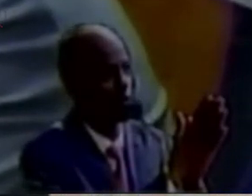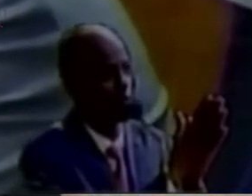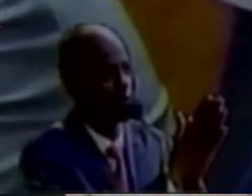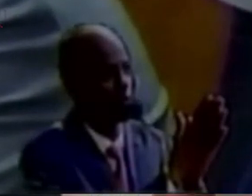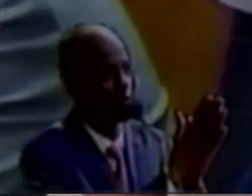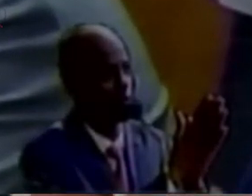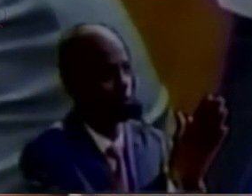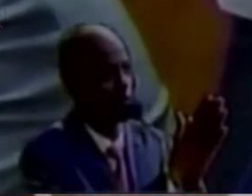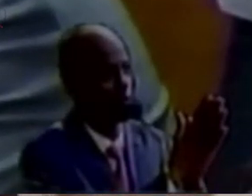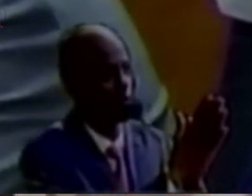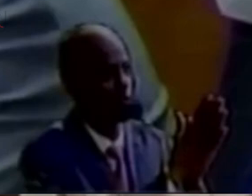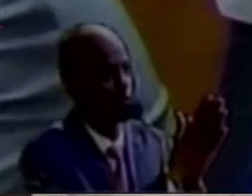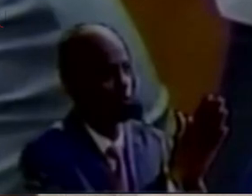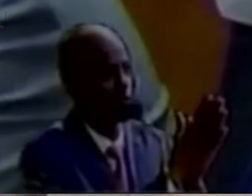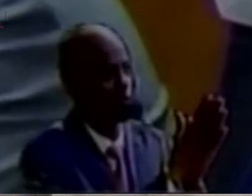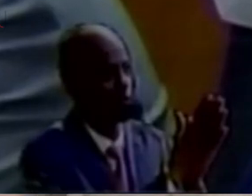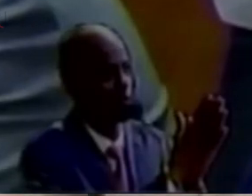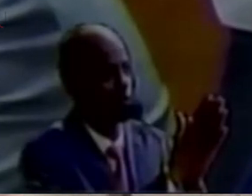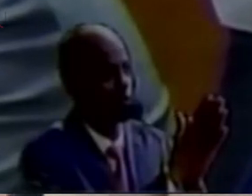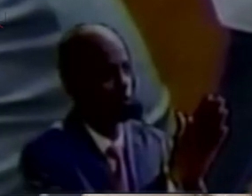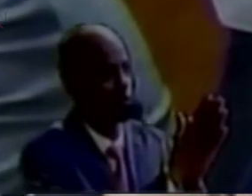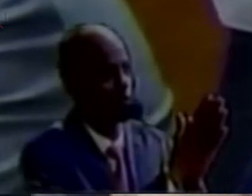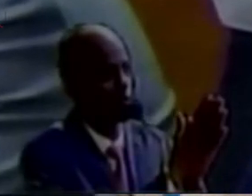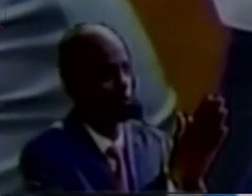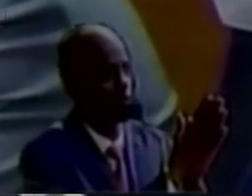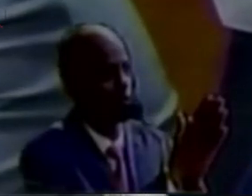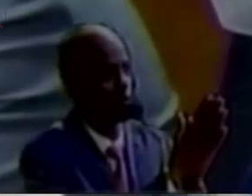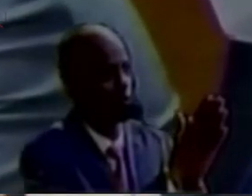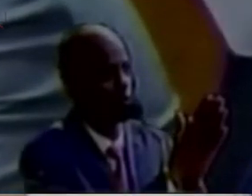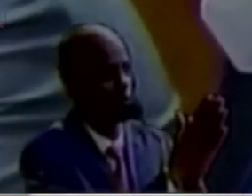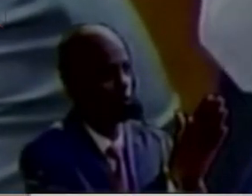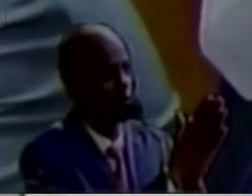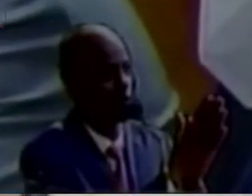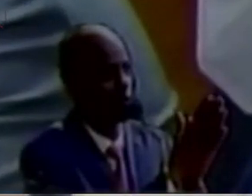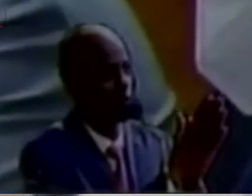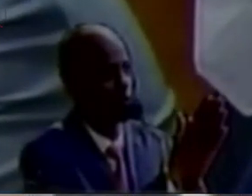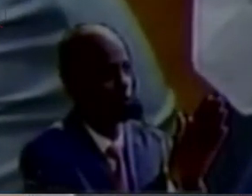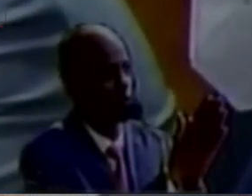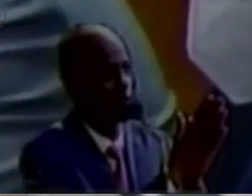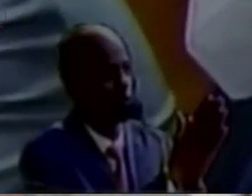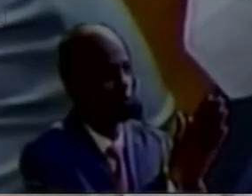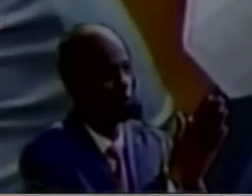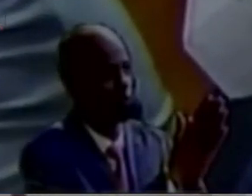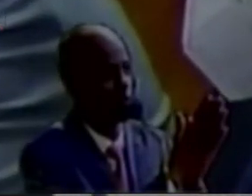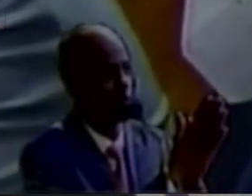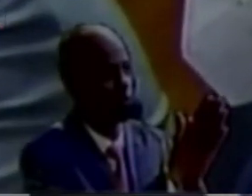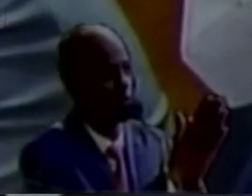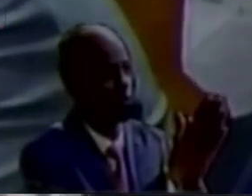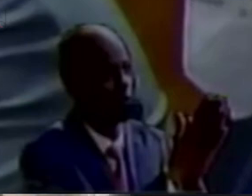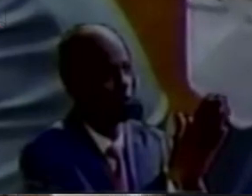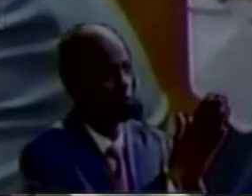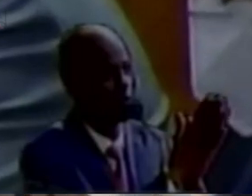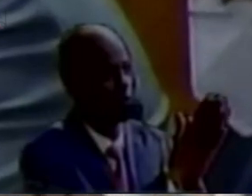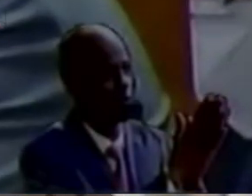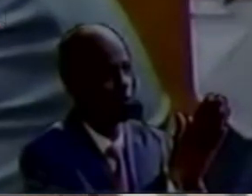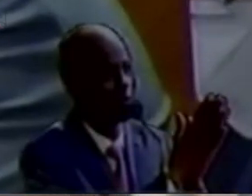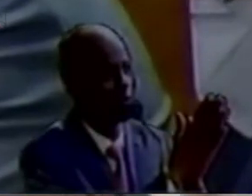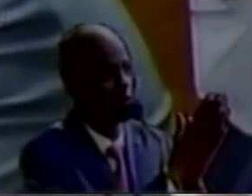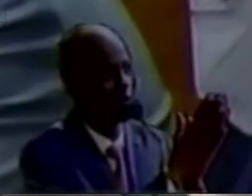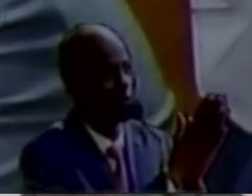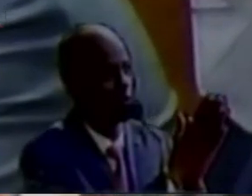laissant les aménagistes avertis. En effet, ce séisme